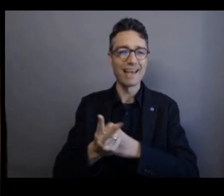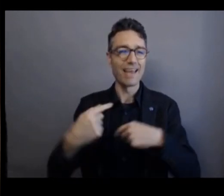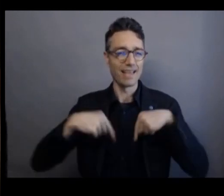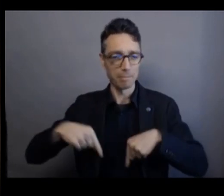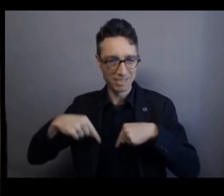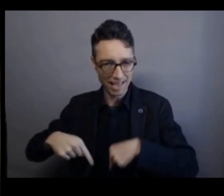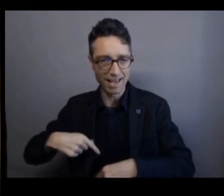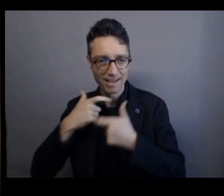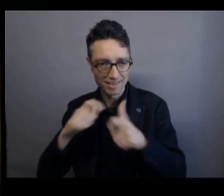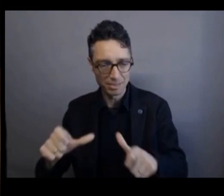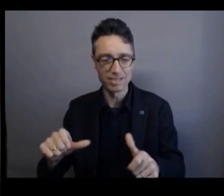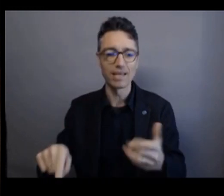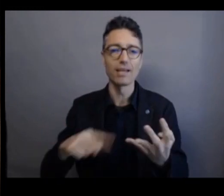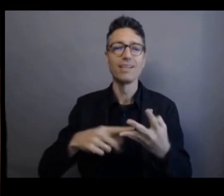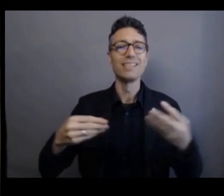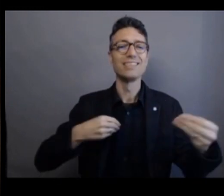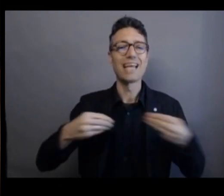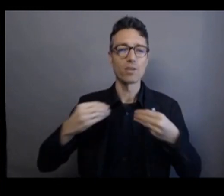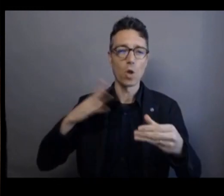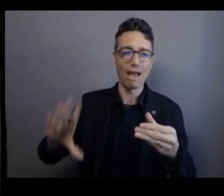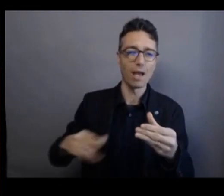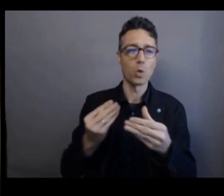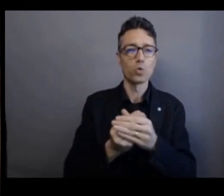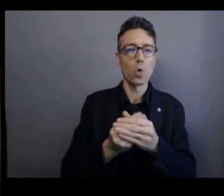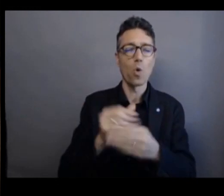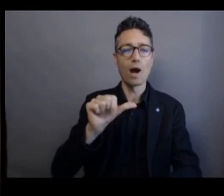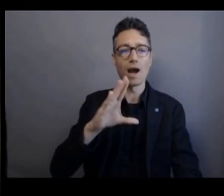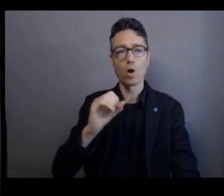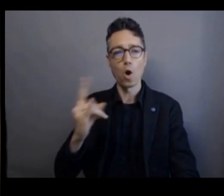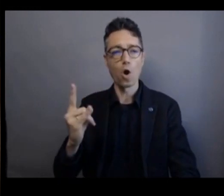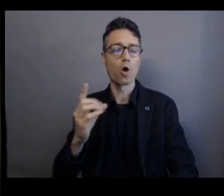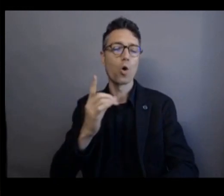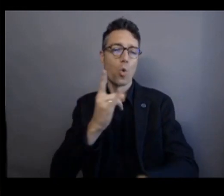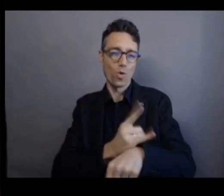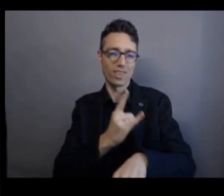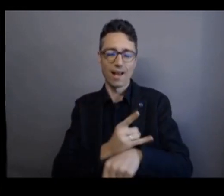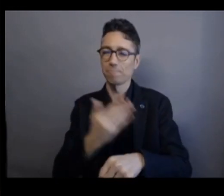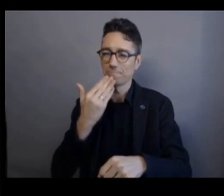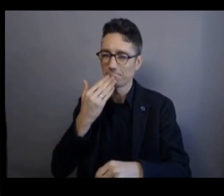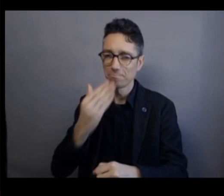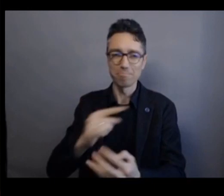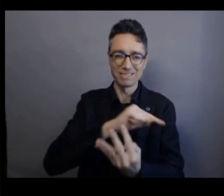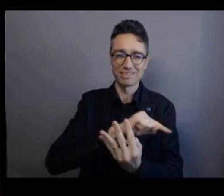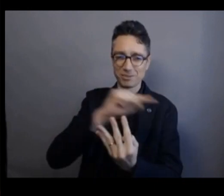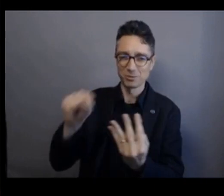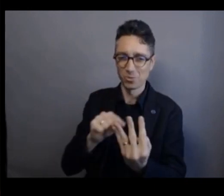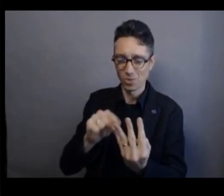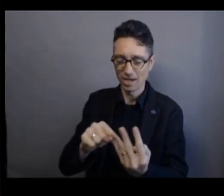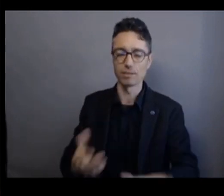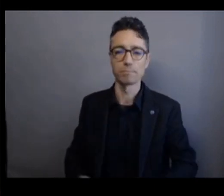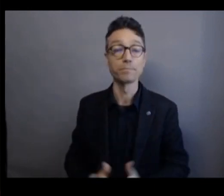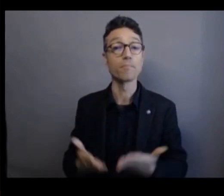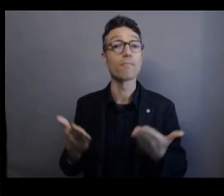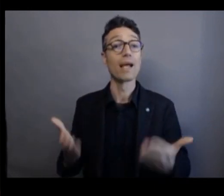Pansard, directeur inclusion et diversité à Corotel. On va passer donc la parole pour ce 6e entretien avec dirigeants à